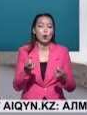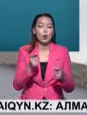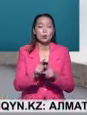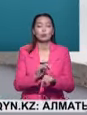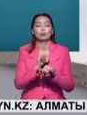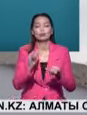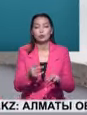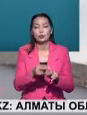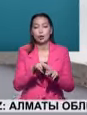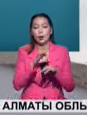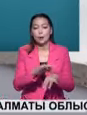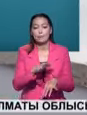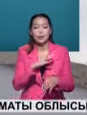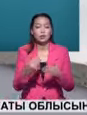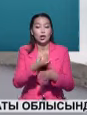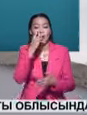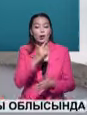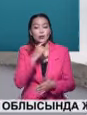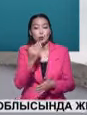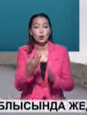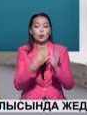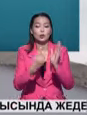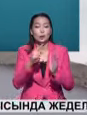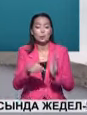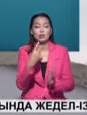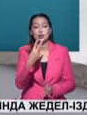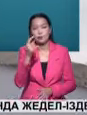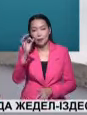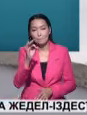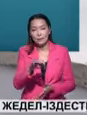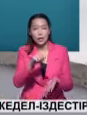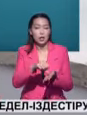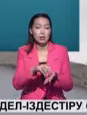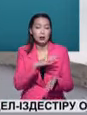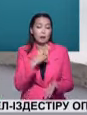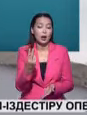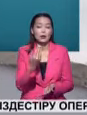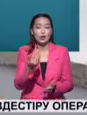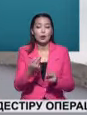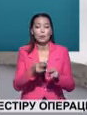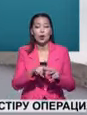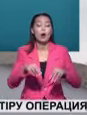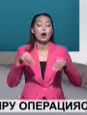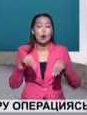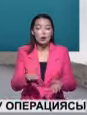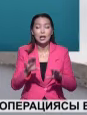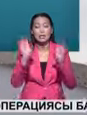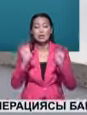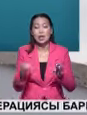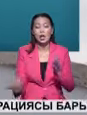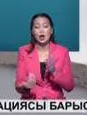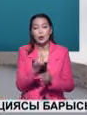бойынша өткен, бұған қазақстандықтардың 91% қатысты. Екінші ата заңды қабылдау бойынша жаңа